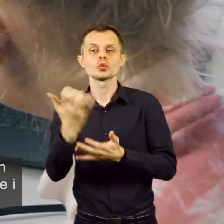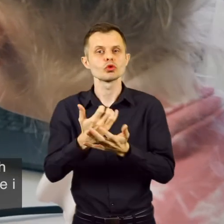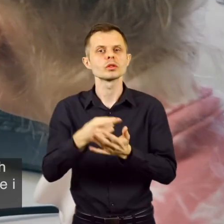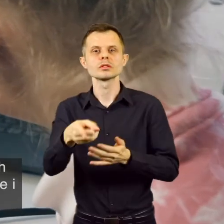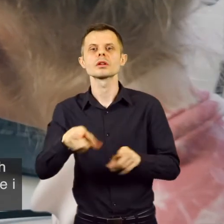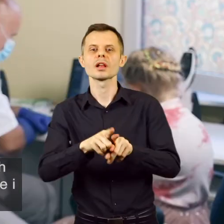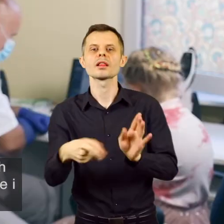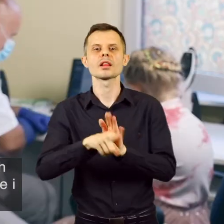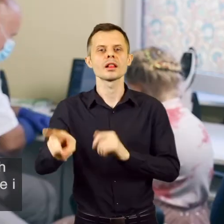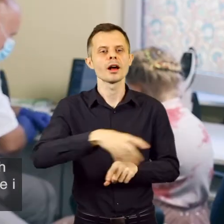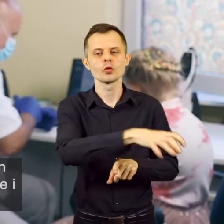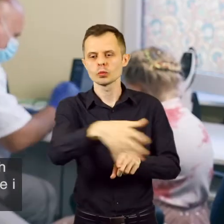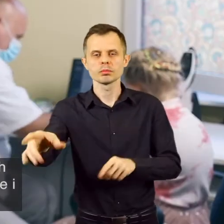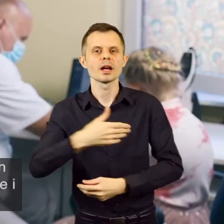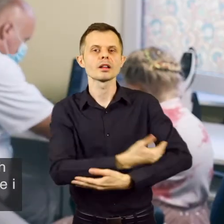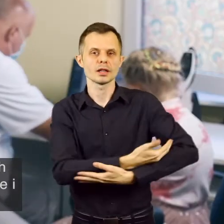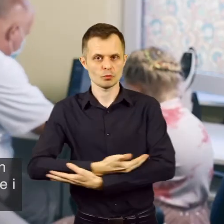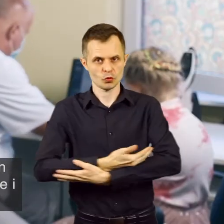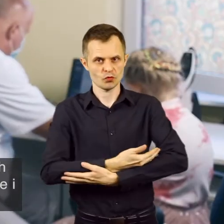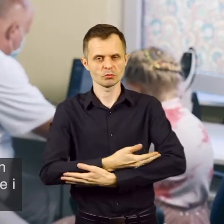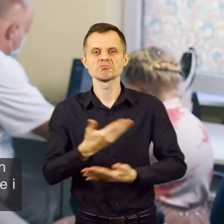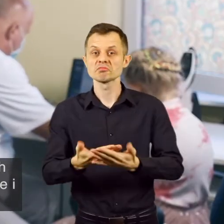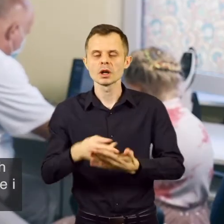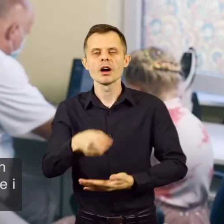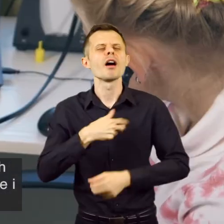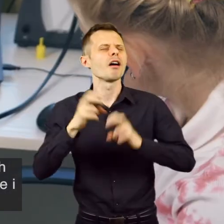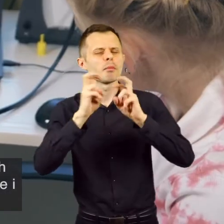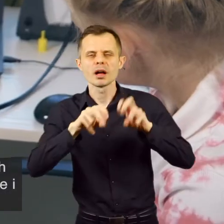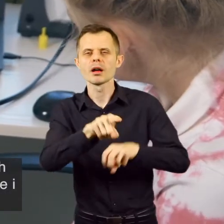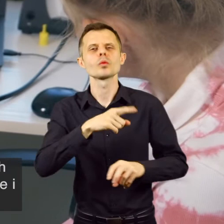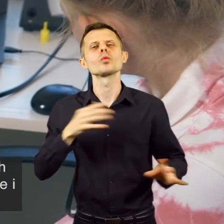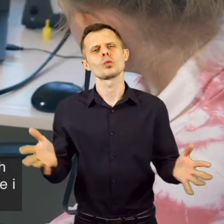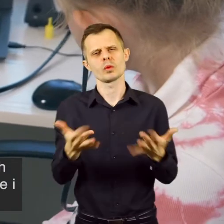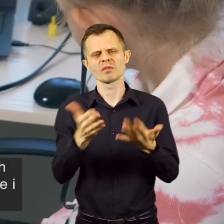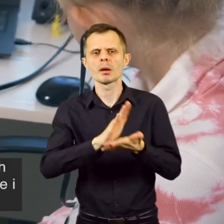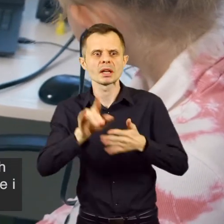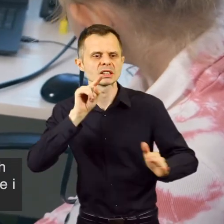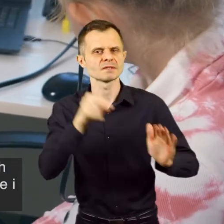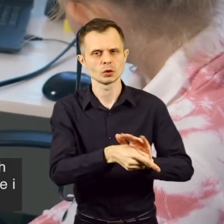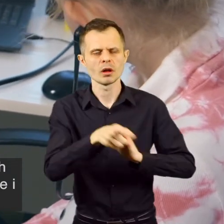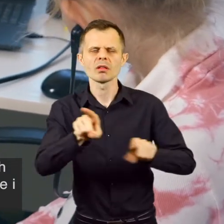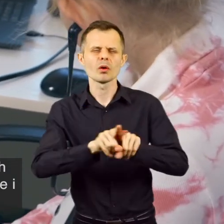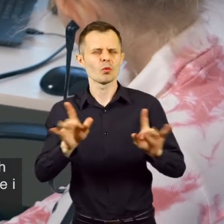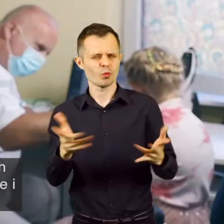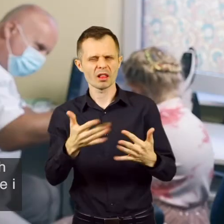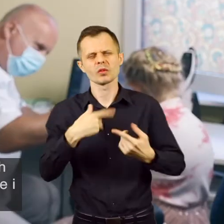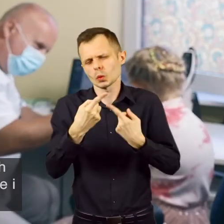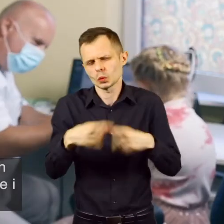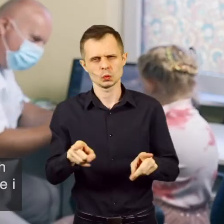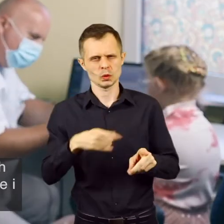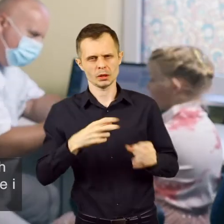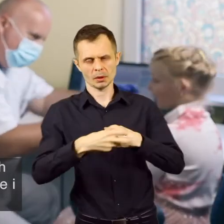akustycznej wykorzystywane jest również w badaniach przesiewowych słuchu noworodków, bo jest to badanie nieinwazyjne, łatwe